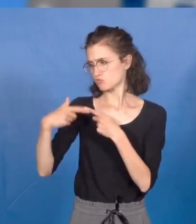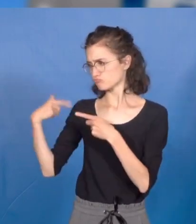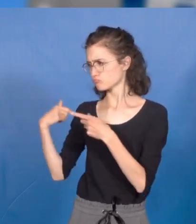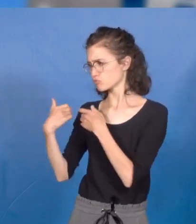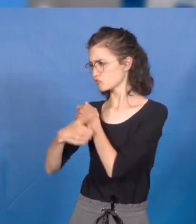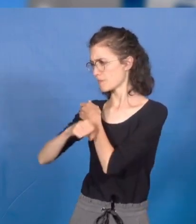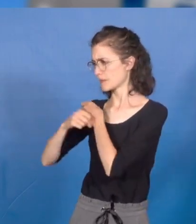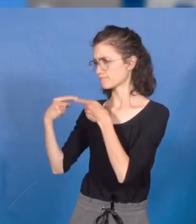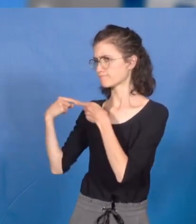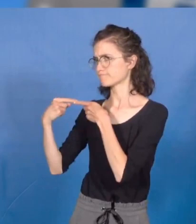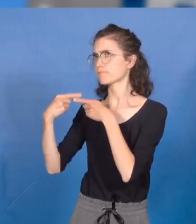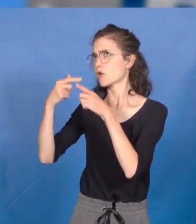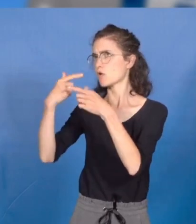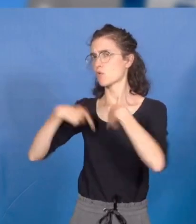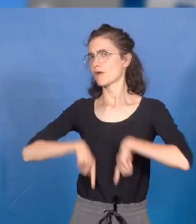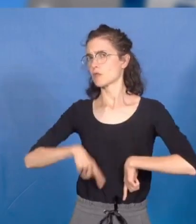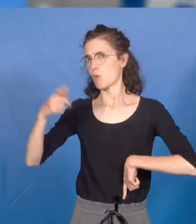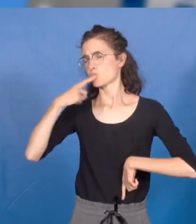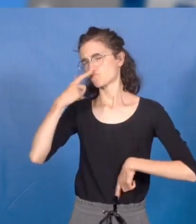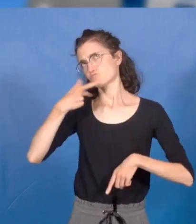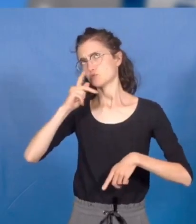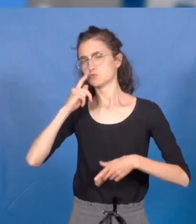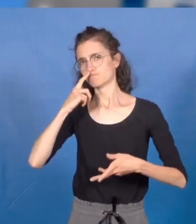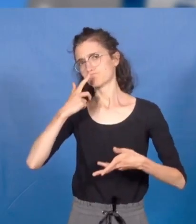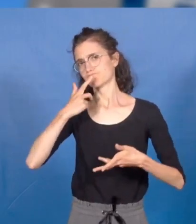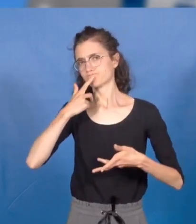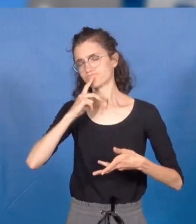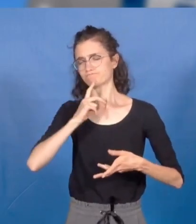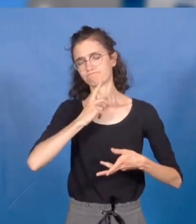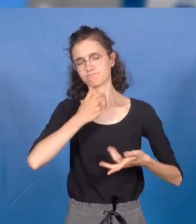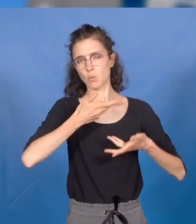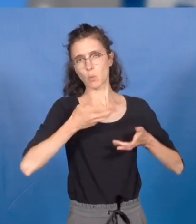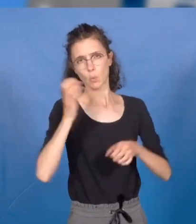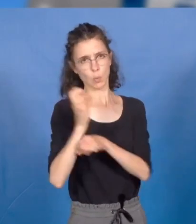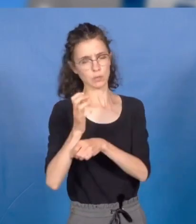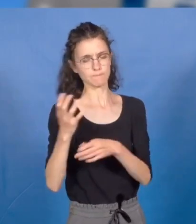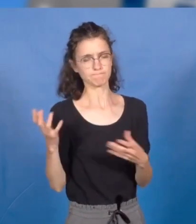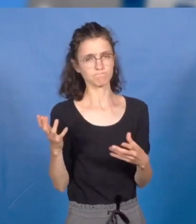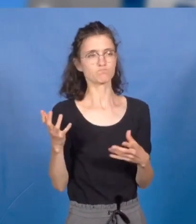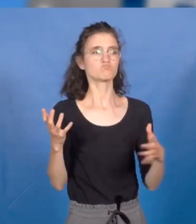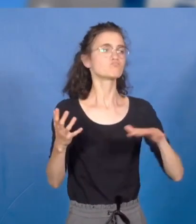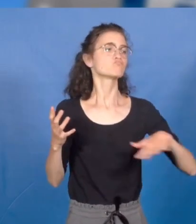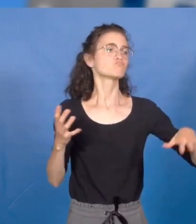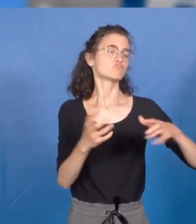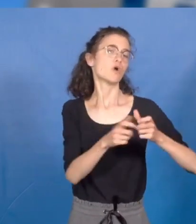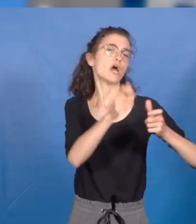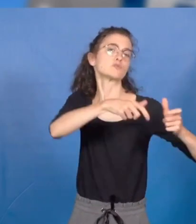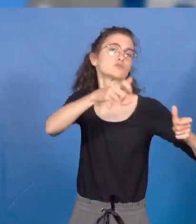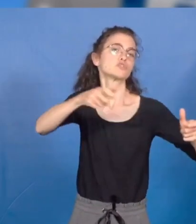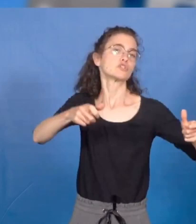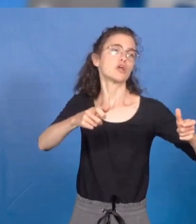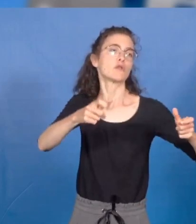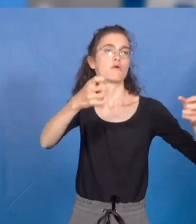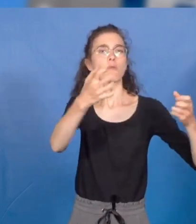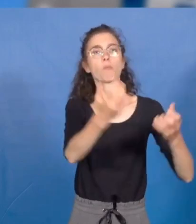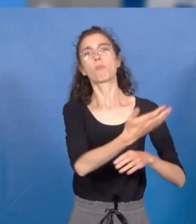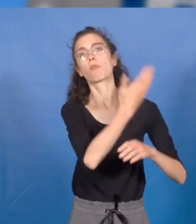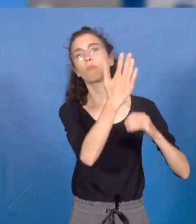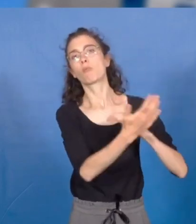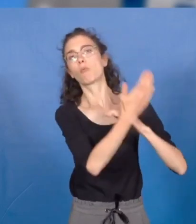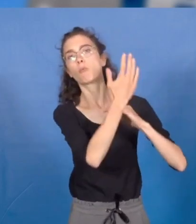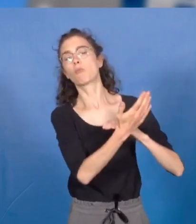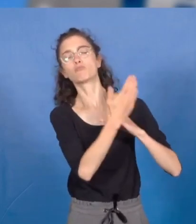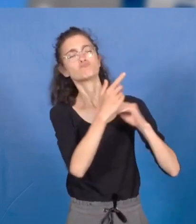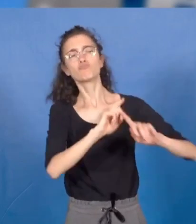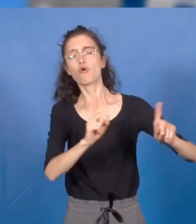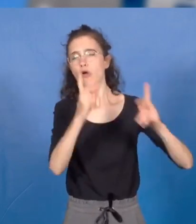de la surveillance biométrique. Bon, les industriels voudraient nous faire croire que la vidéosurveillance algorithmique et la biométrie, ça n'a rien